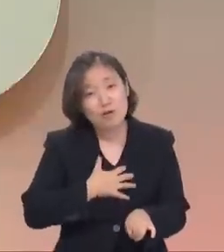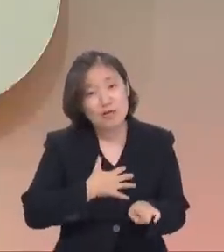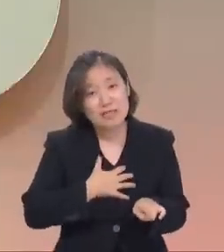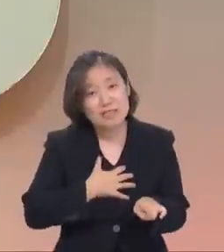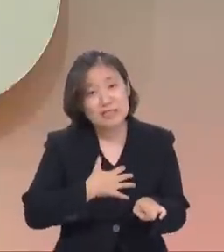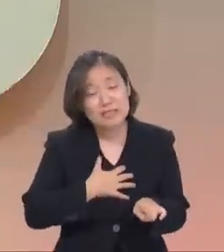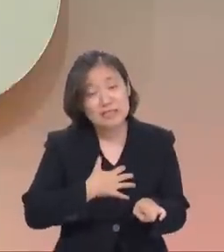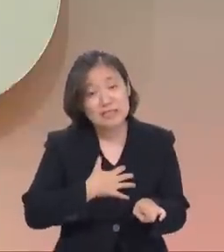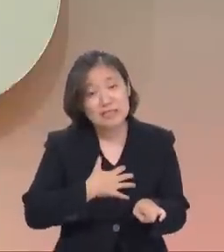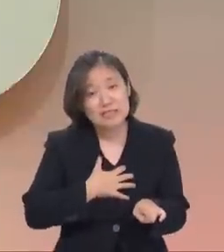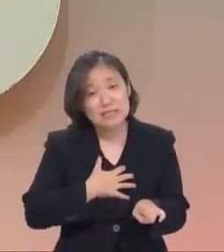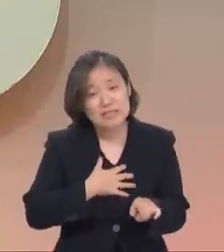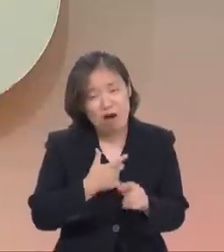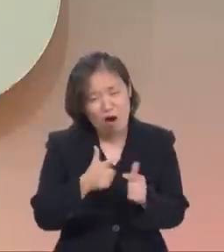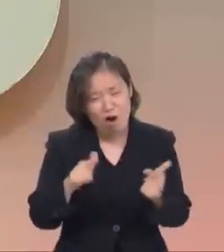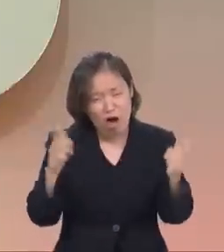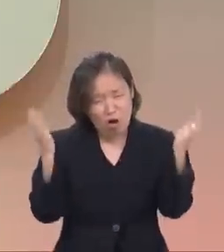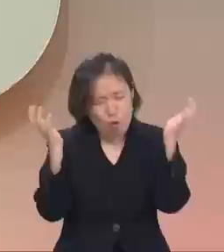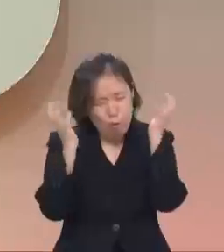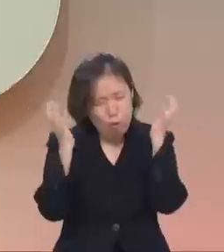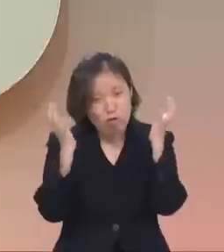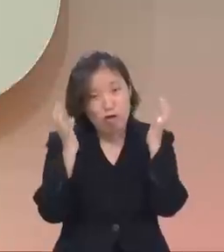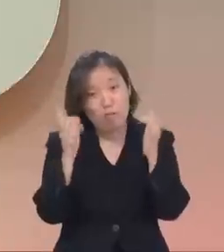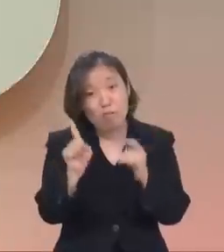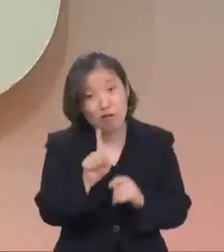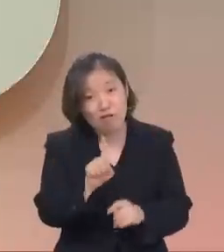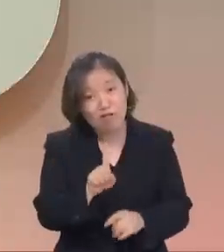역병과 고난이 사실은